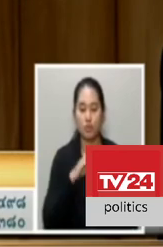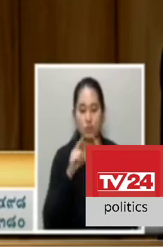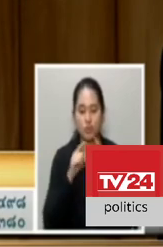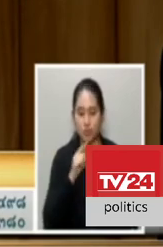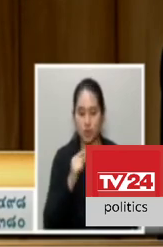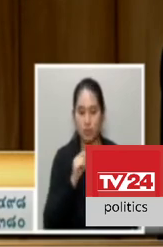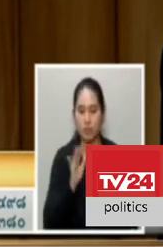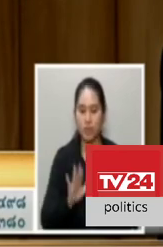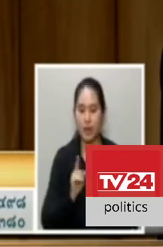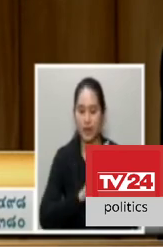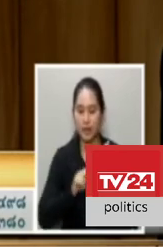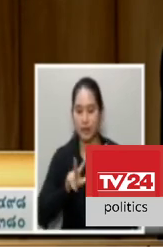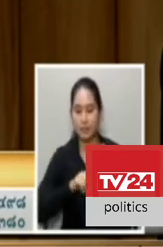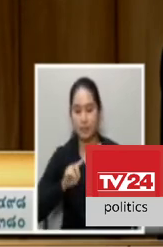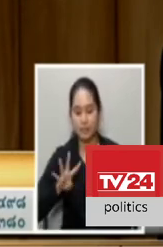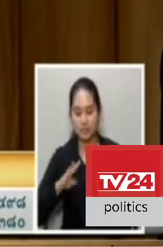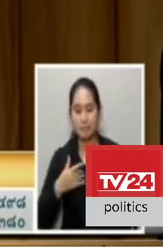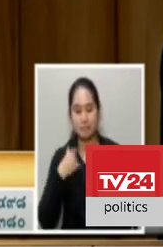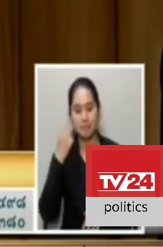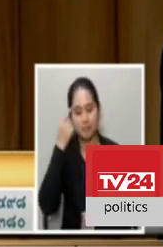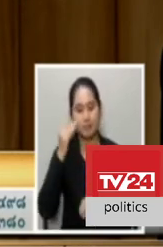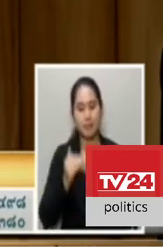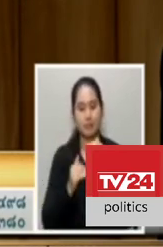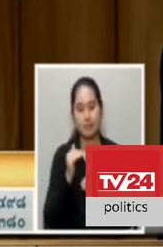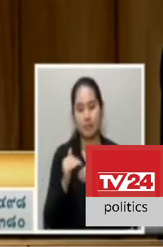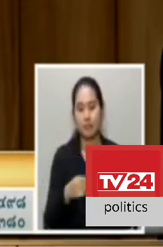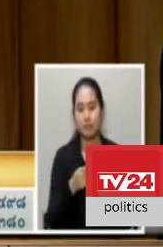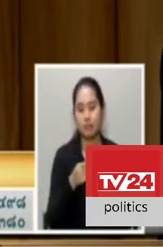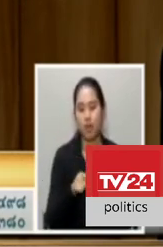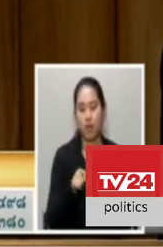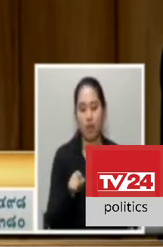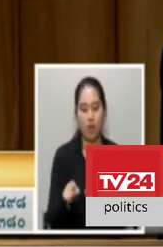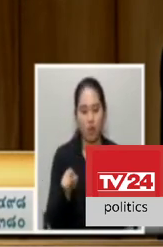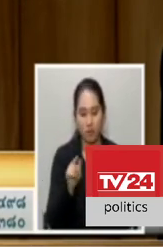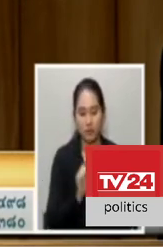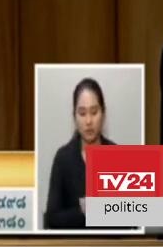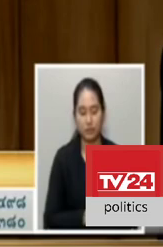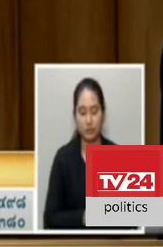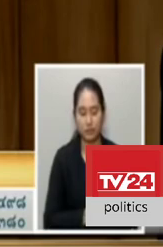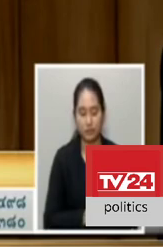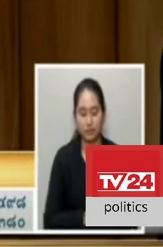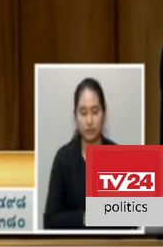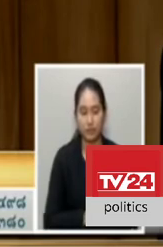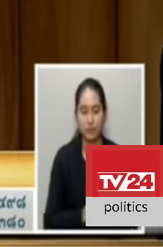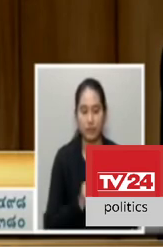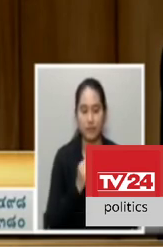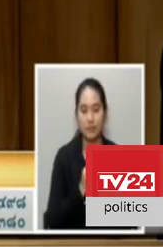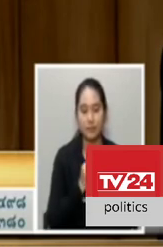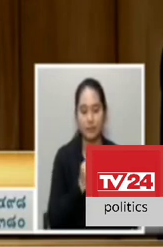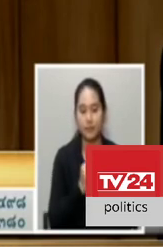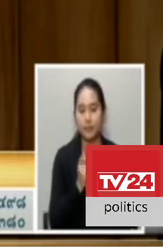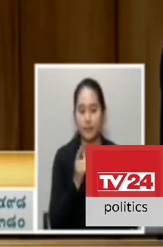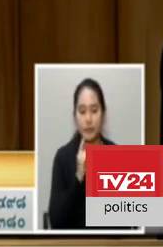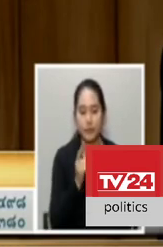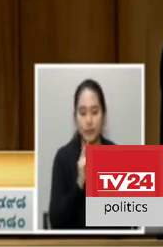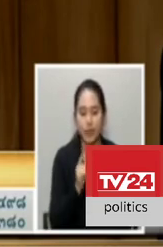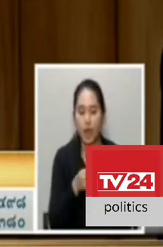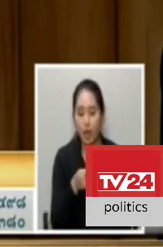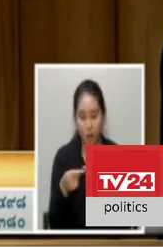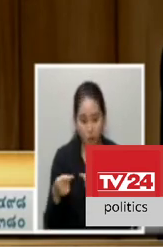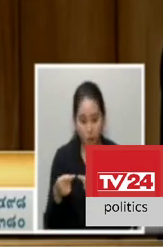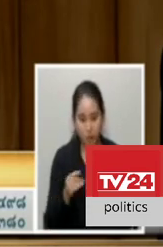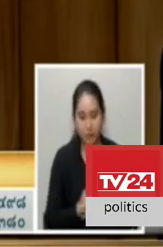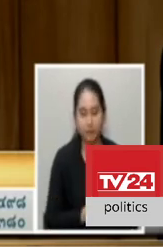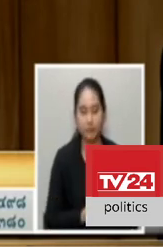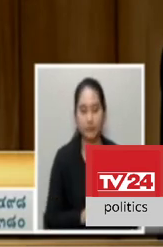3-4 ครั้งก็คงจะเดินไปตามนั้นนั่นแหละครับว่าเราก็จะเจอจากคุยกันนะแต่ว่าไม่ใช่เ